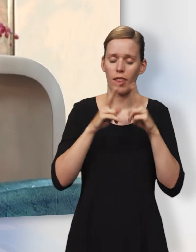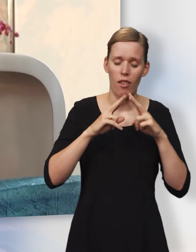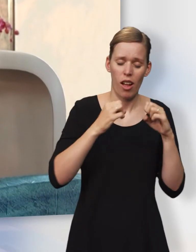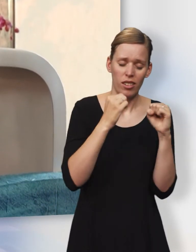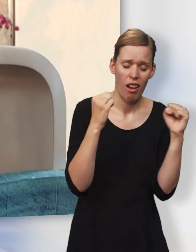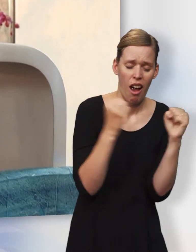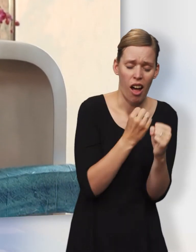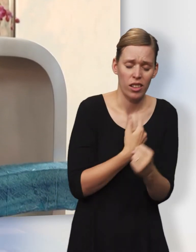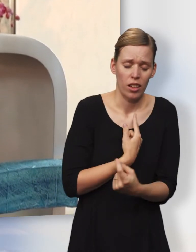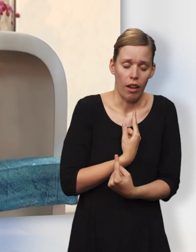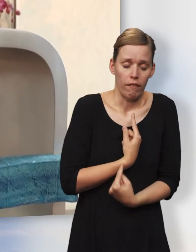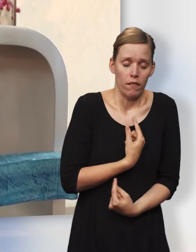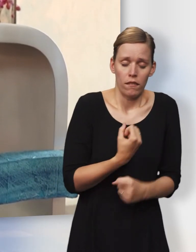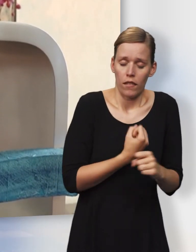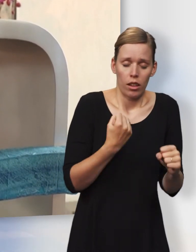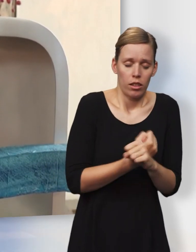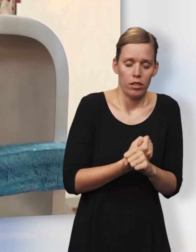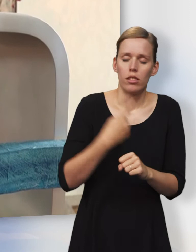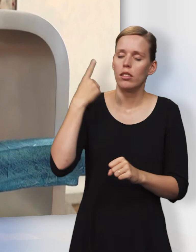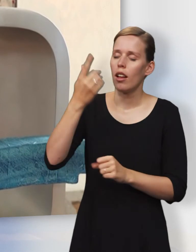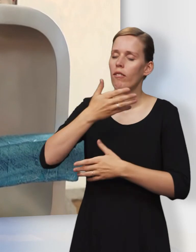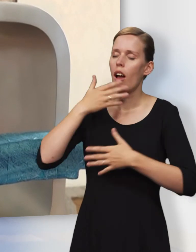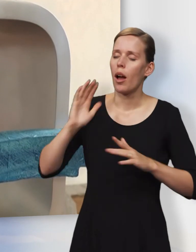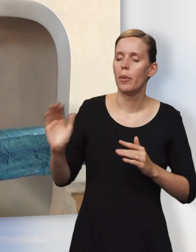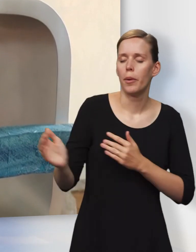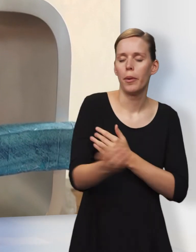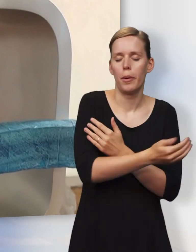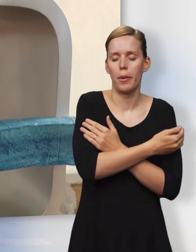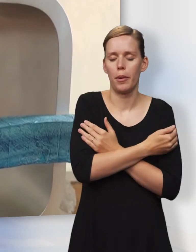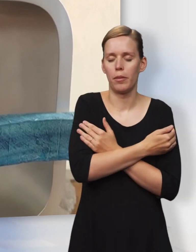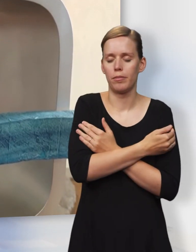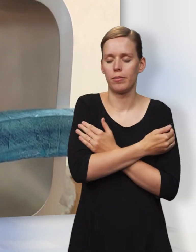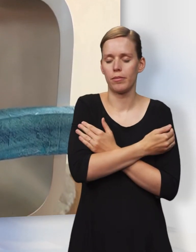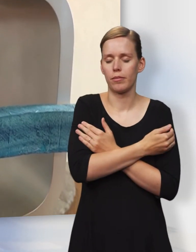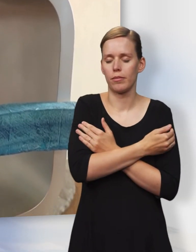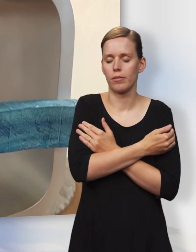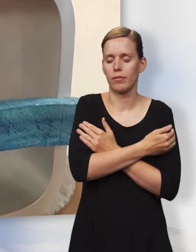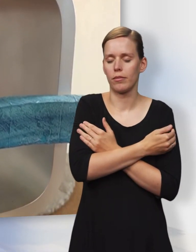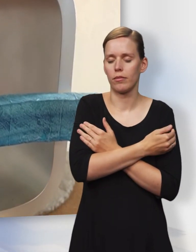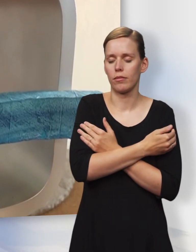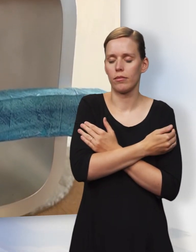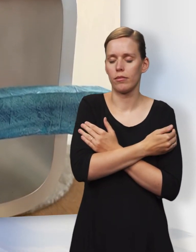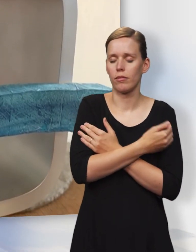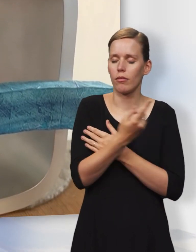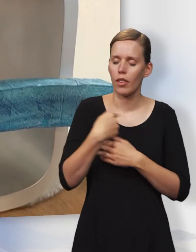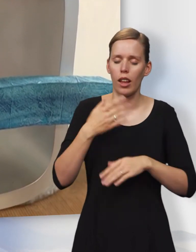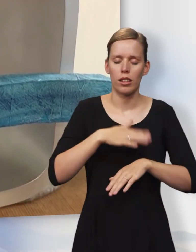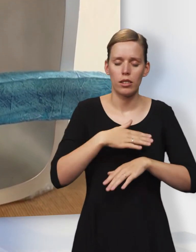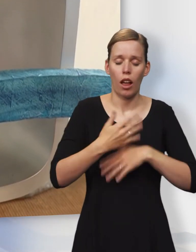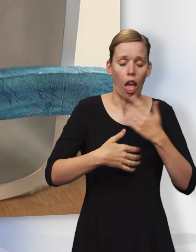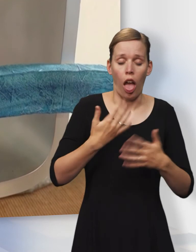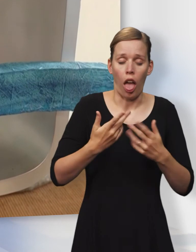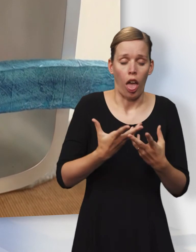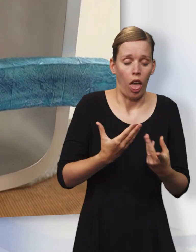uns erstarren lässt, umhülle du uns mit deiner Wärme. Wenn uns die Zeit zwischen den Fingern zerrinnt,